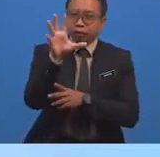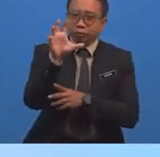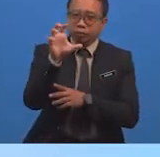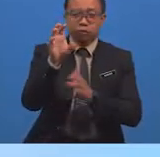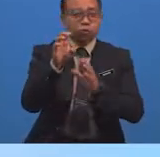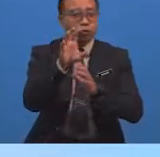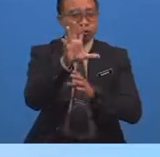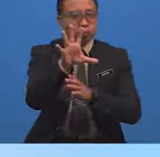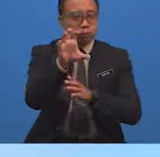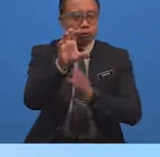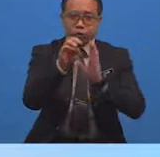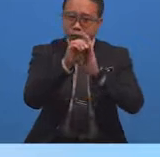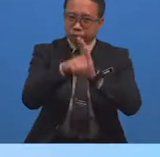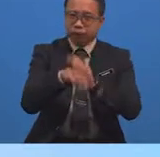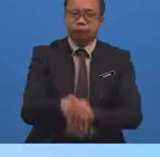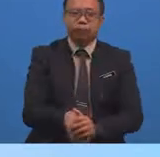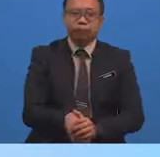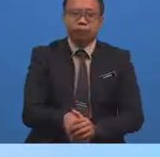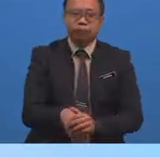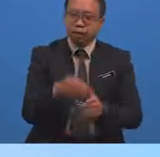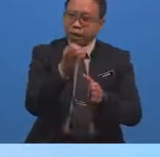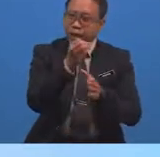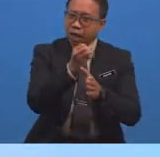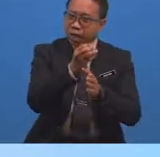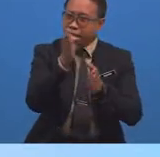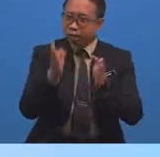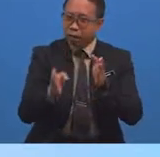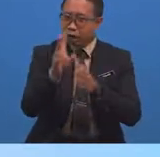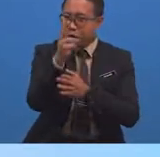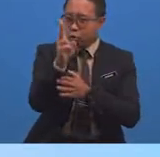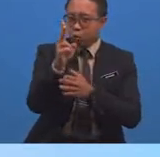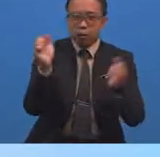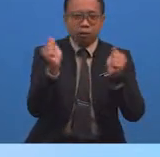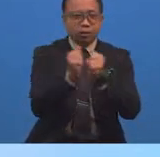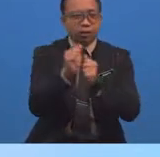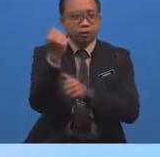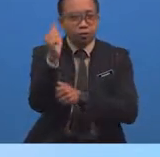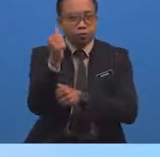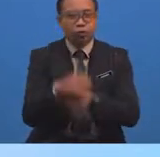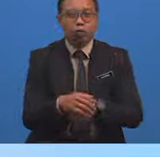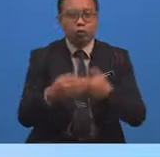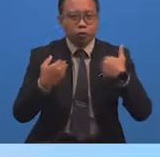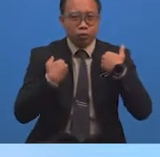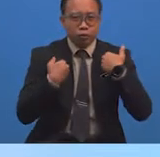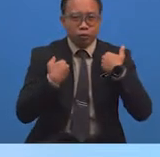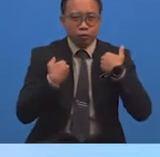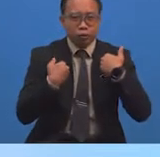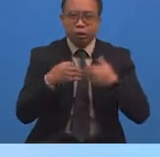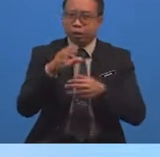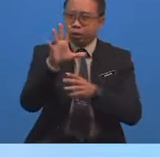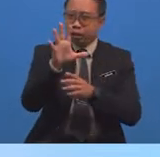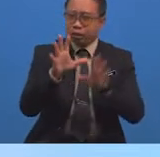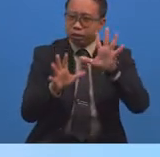50 menit antara 12 dengan 10 ada